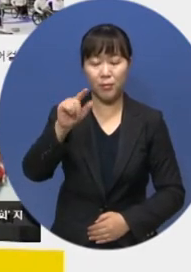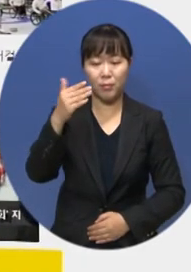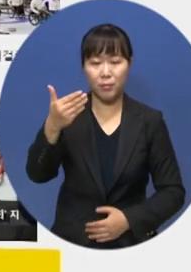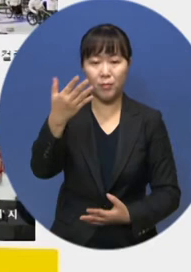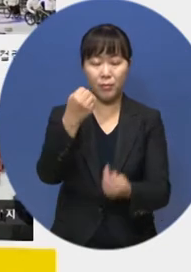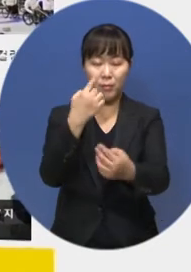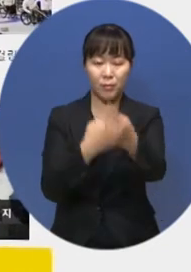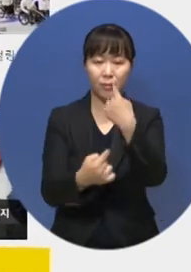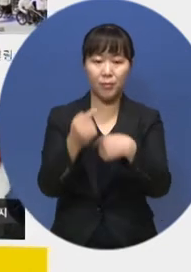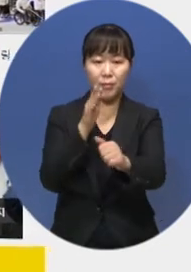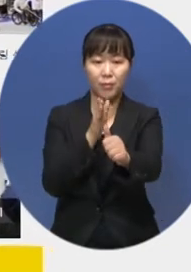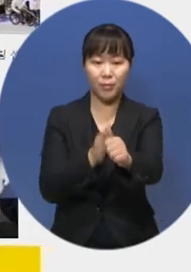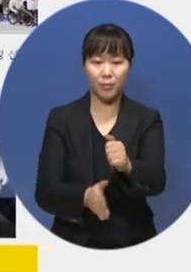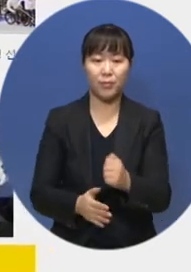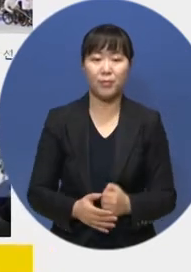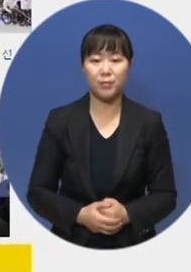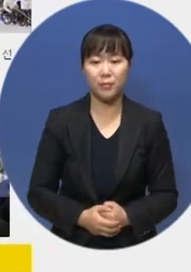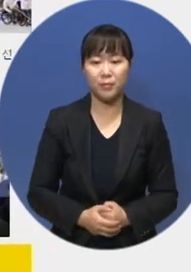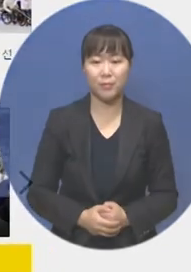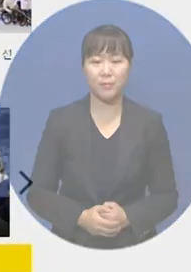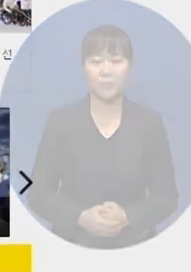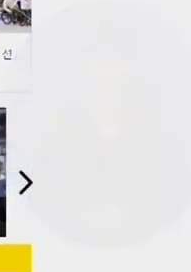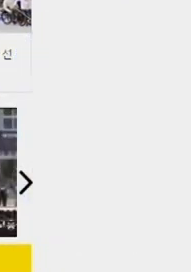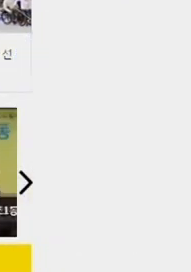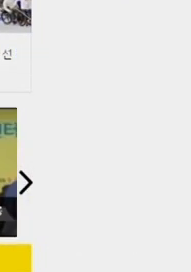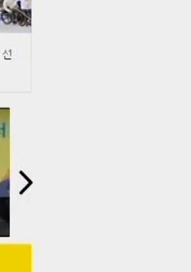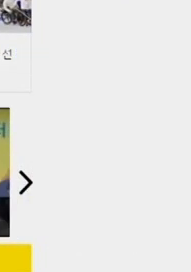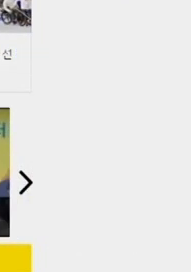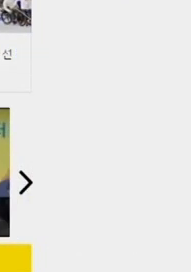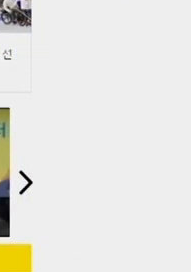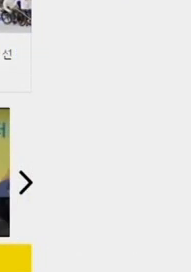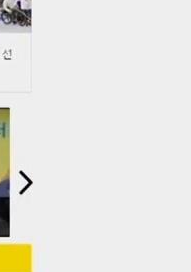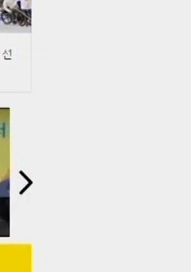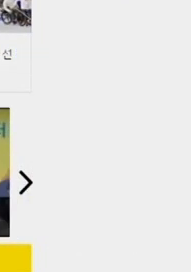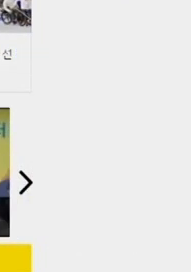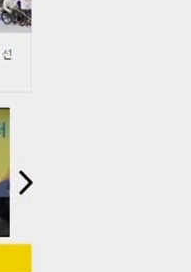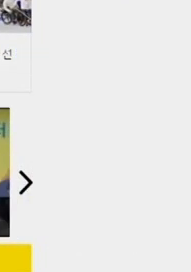전화번호 02-2655-9519로 많은 제보 바랍니다.